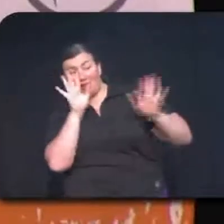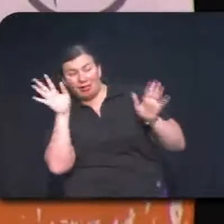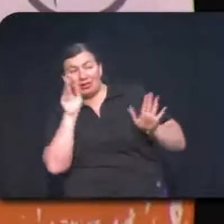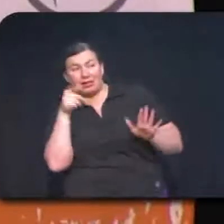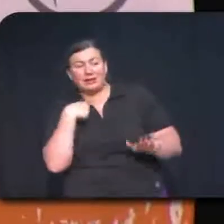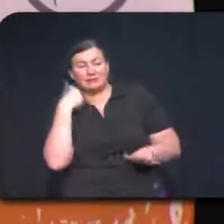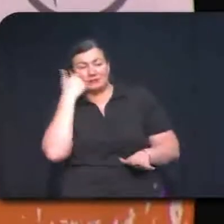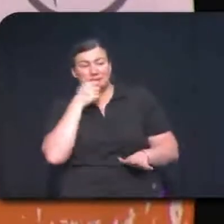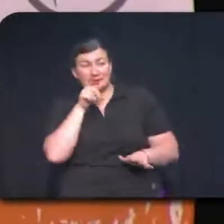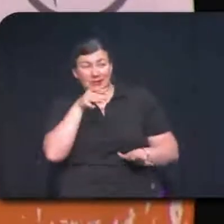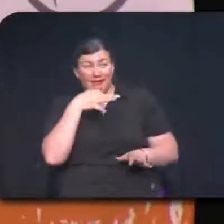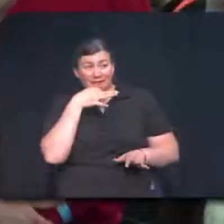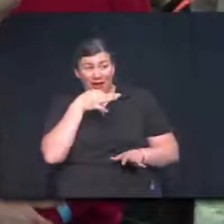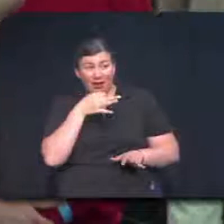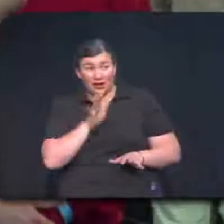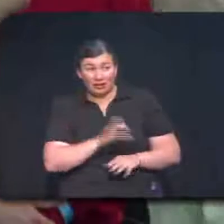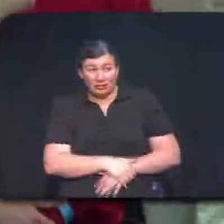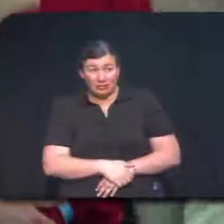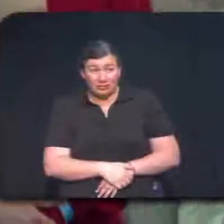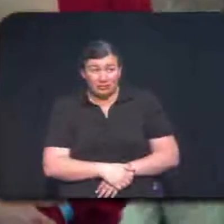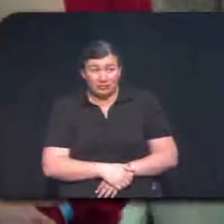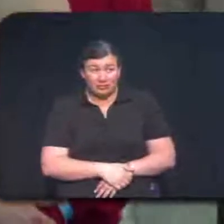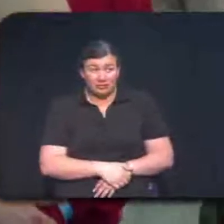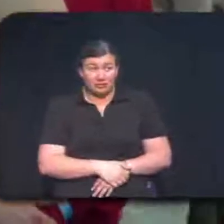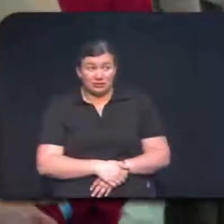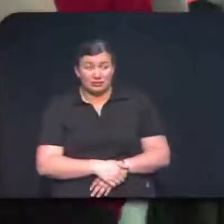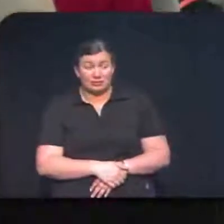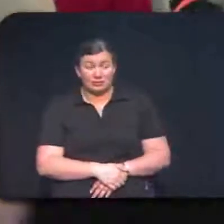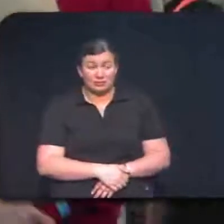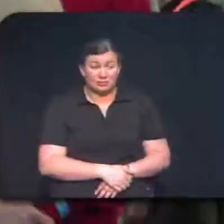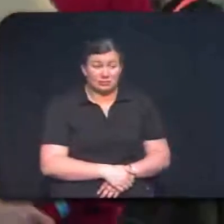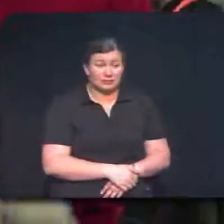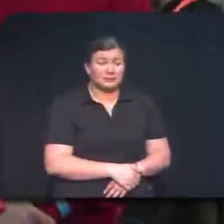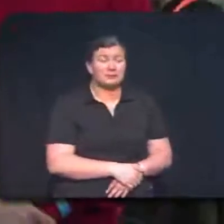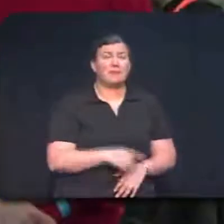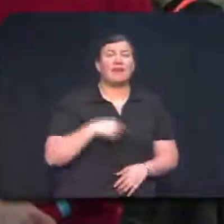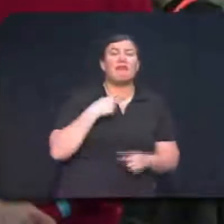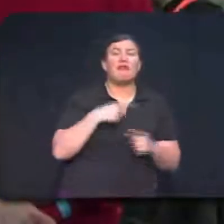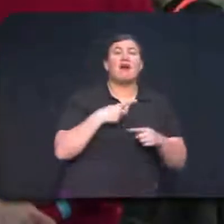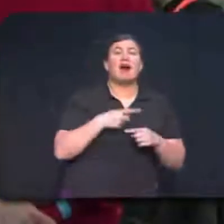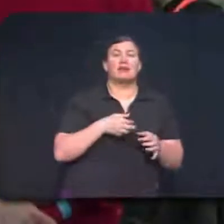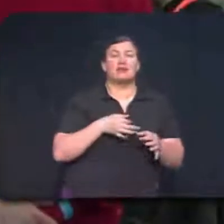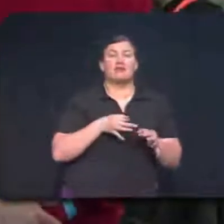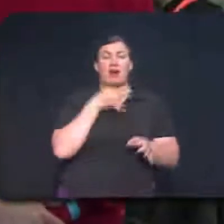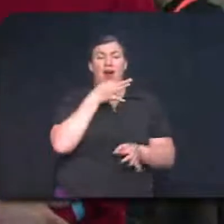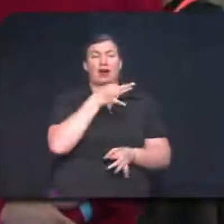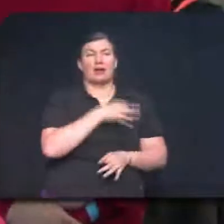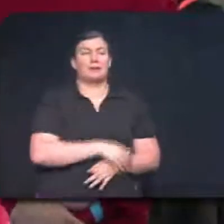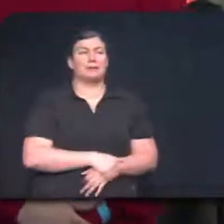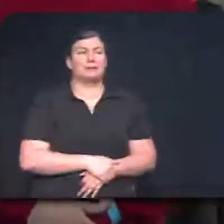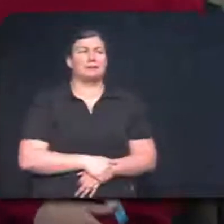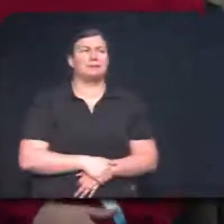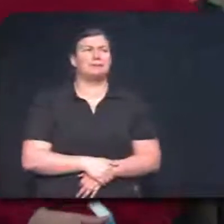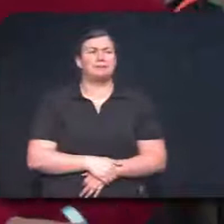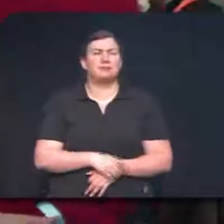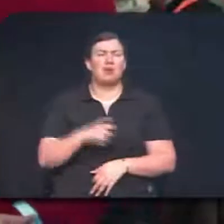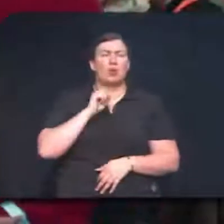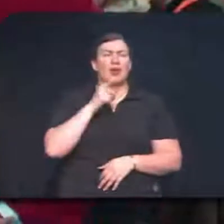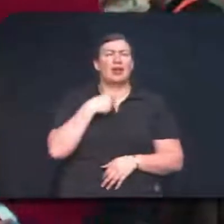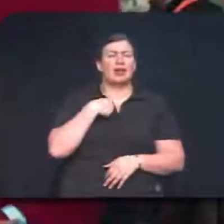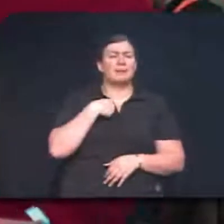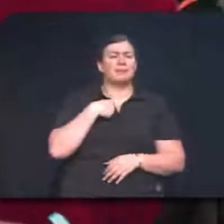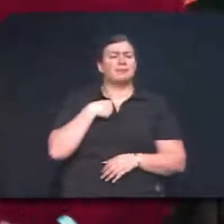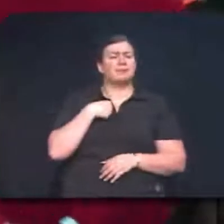das ist eine Frage und kein geo-antrag ja Verfahrensfrage super folgendes